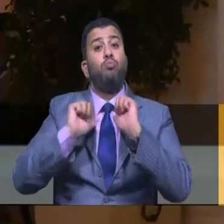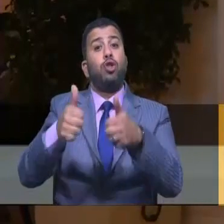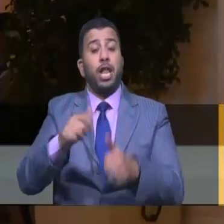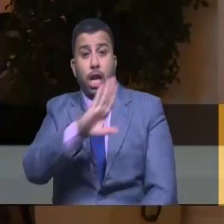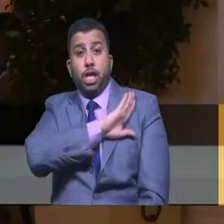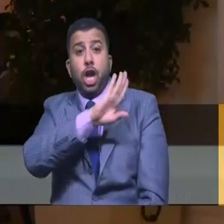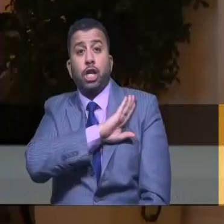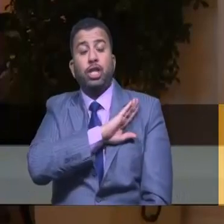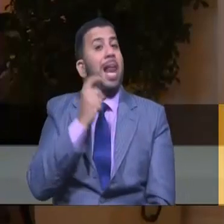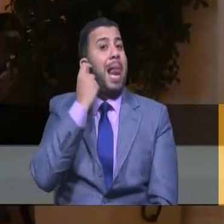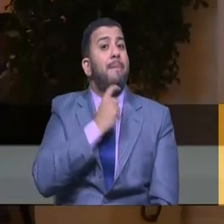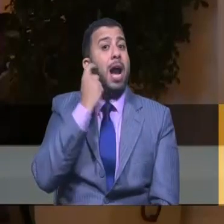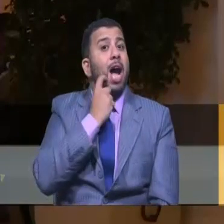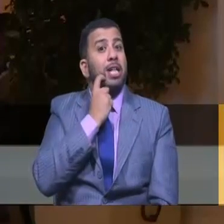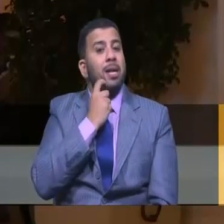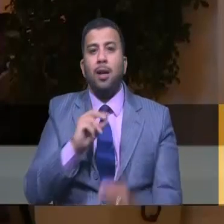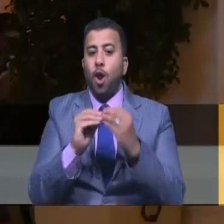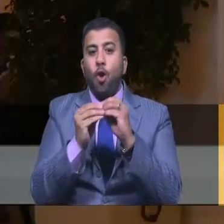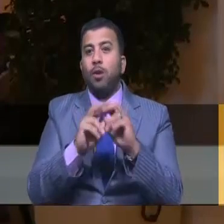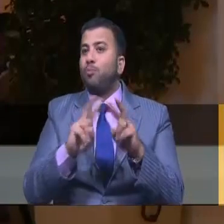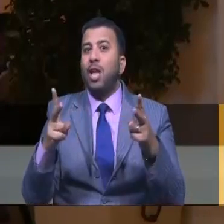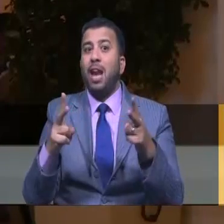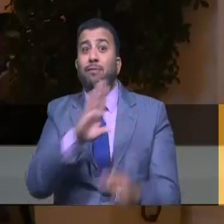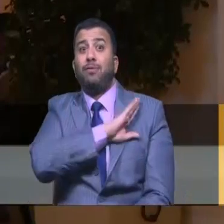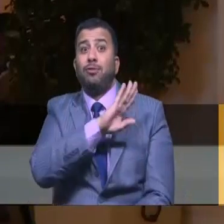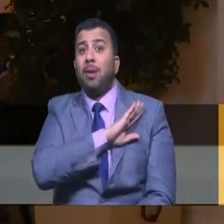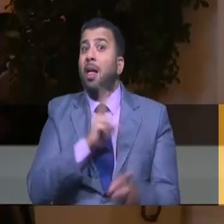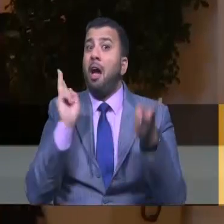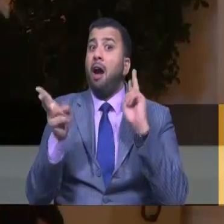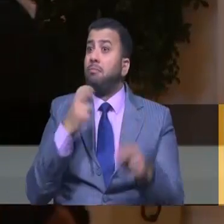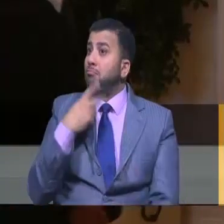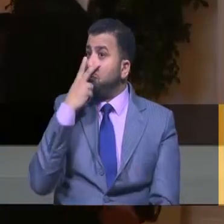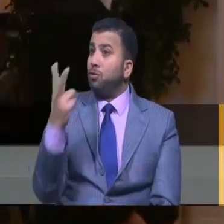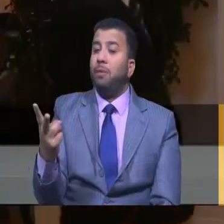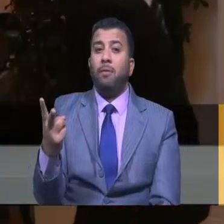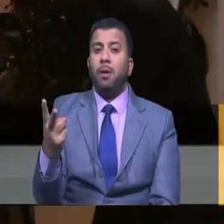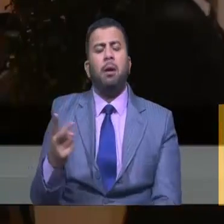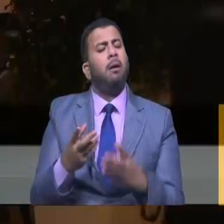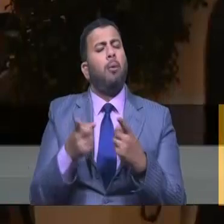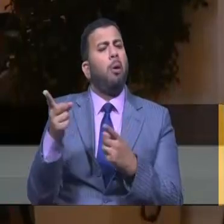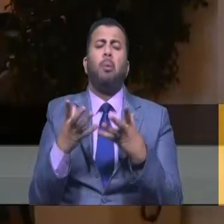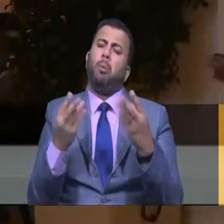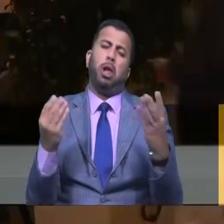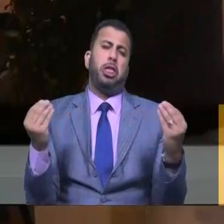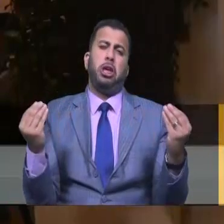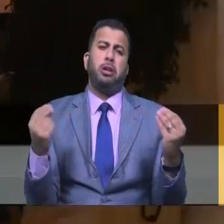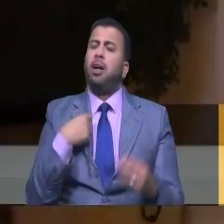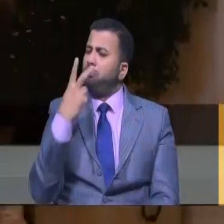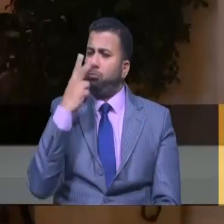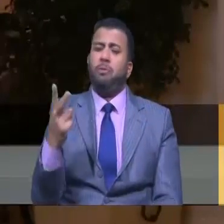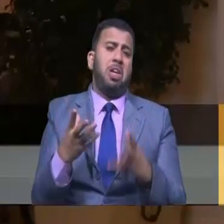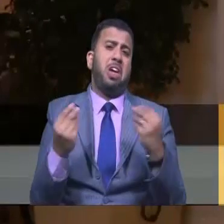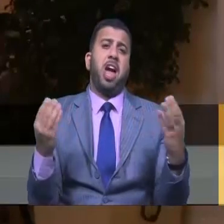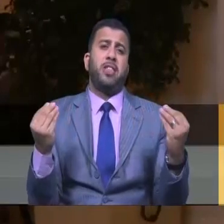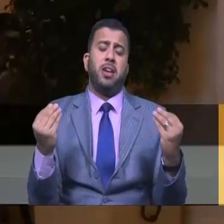الجيش الإماراتي بألوانه المختلفة في هذا العرض، وهناك الكثير، رأيت الكثير